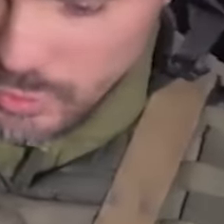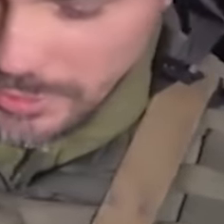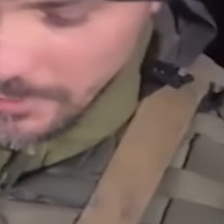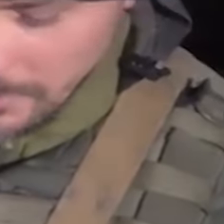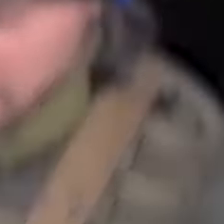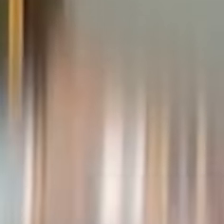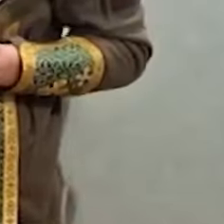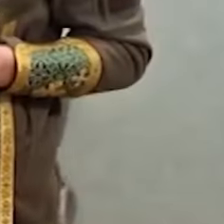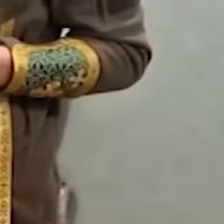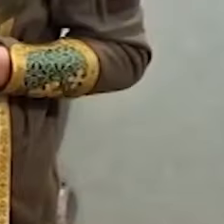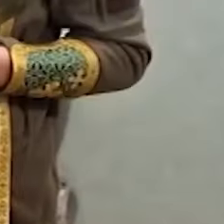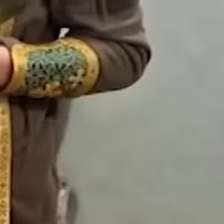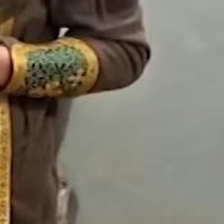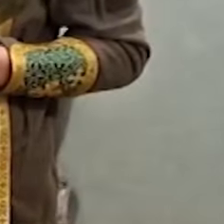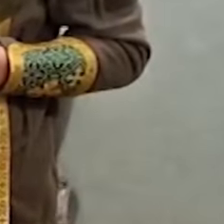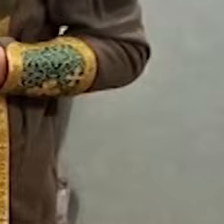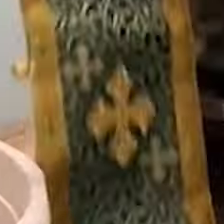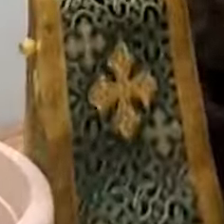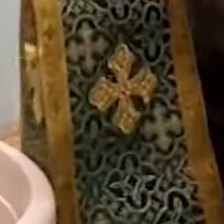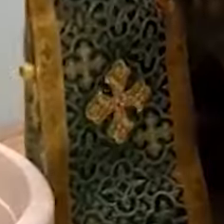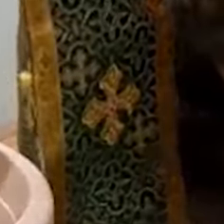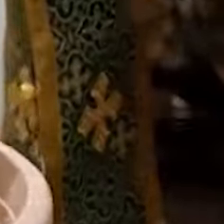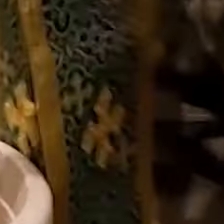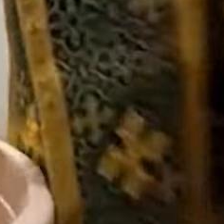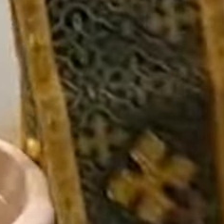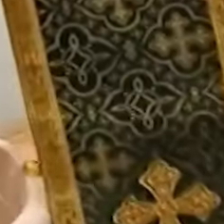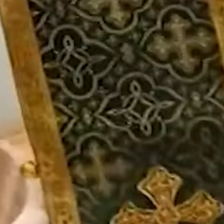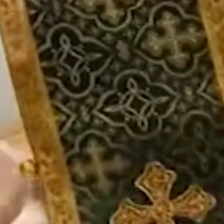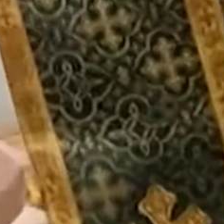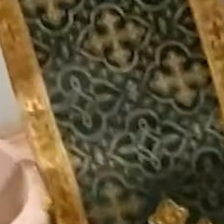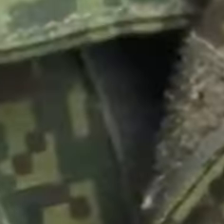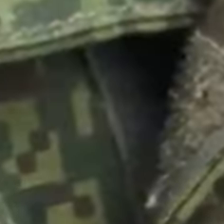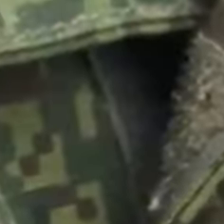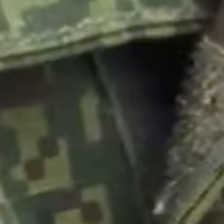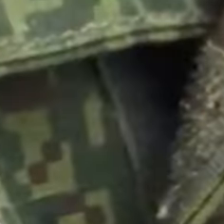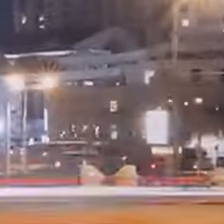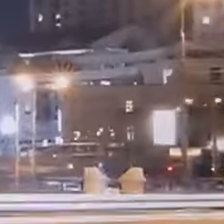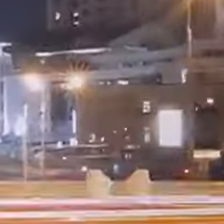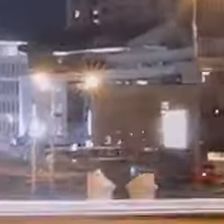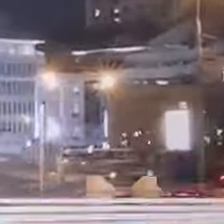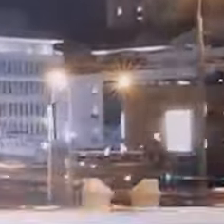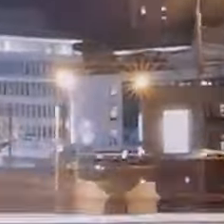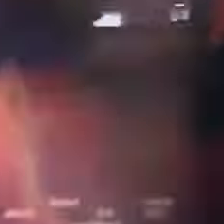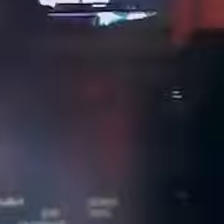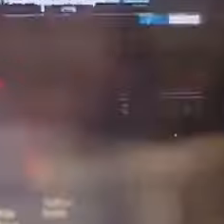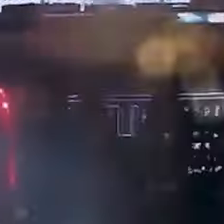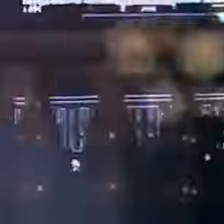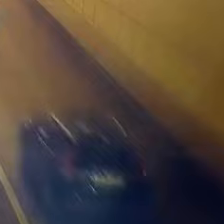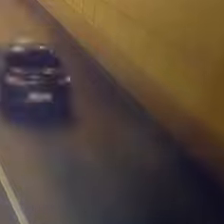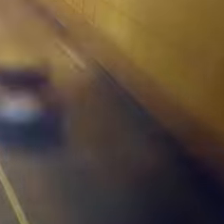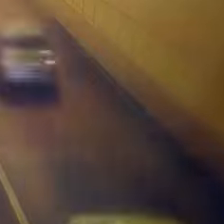довольно-таки жутковато. Считай, что это твое второе рождение. Ты рождаешься обновленным для жизни с Богом.